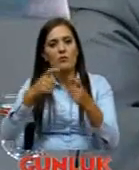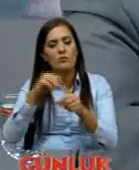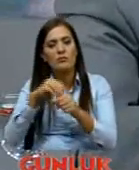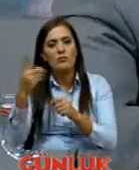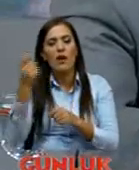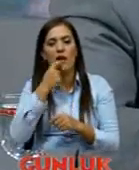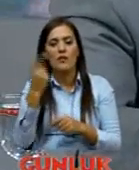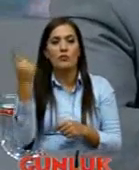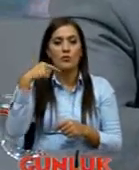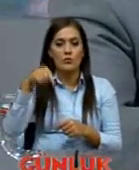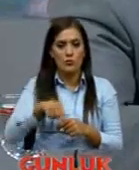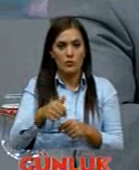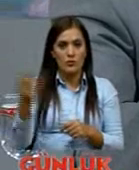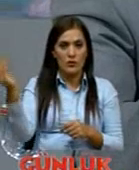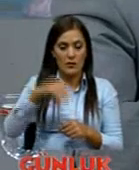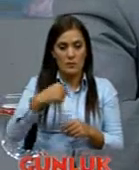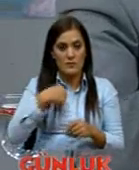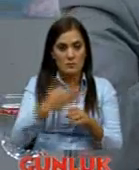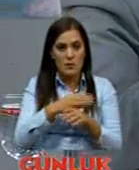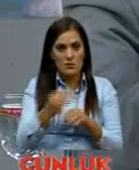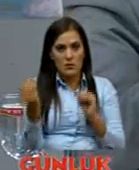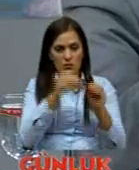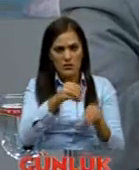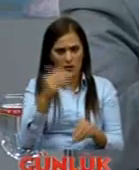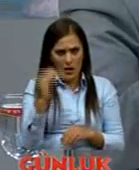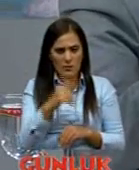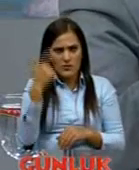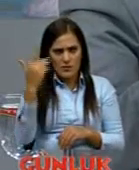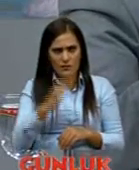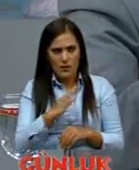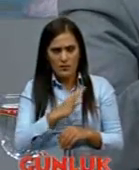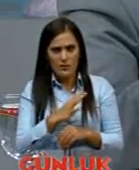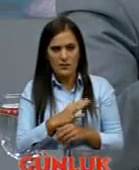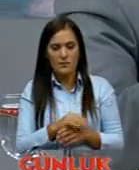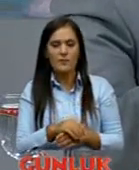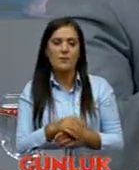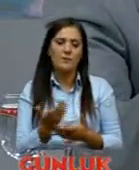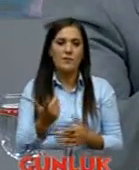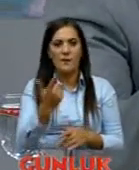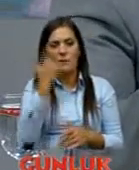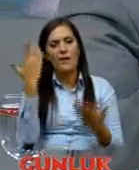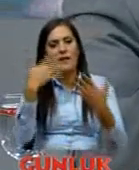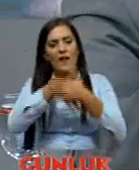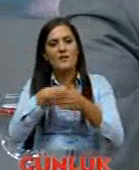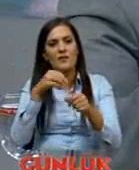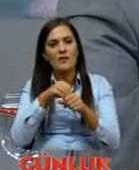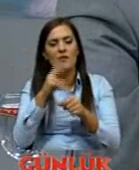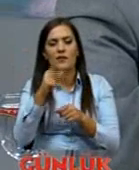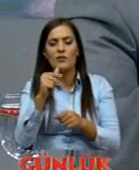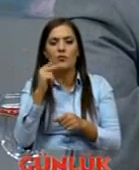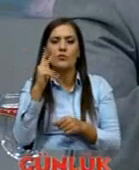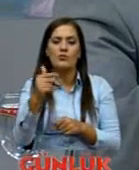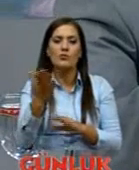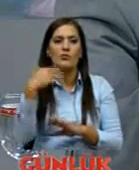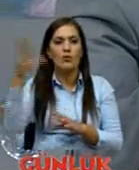Ankara'ya dünden bugüne gelip bizim pazara gelme şansı var mı? Evet. Belki geldi, gece 2-3 gün